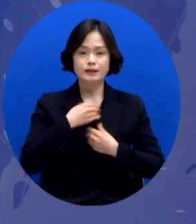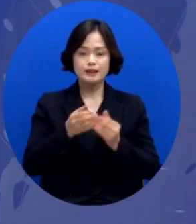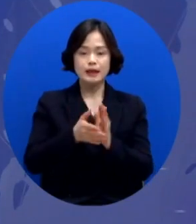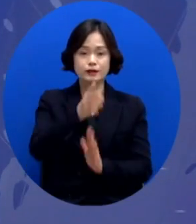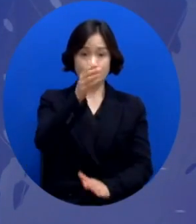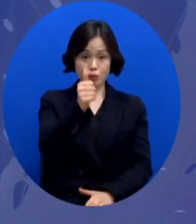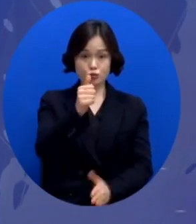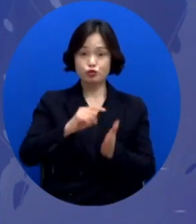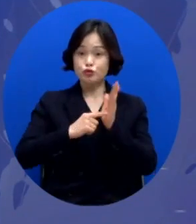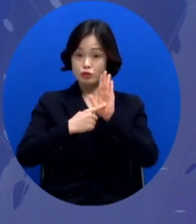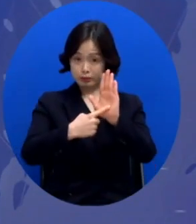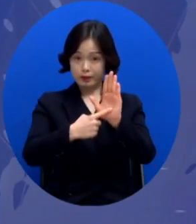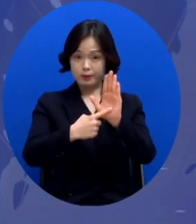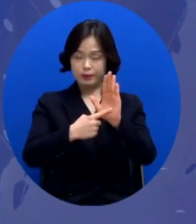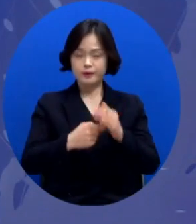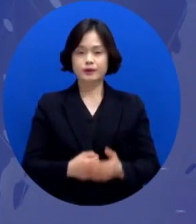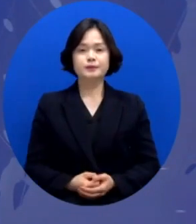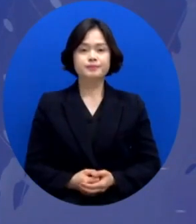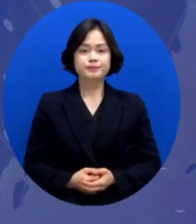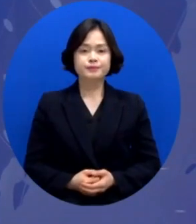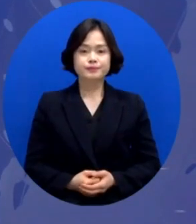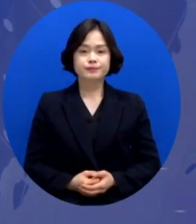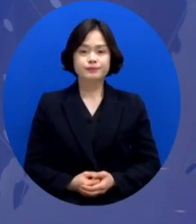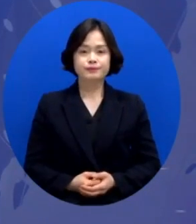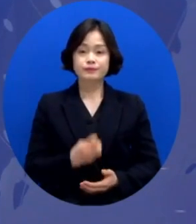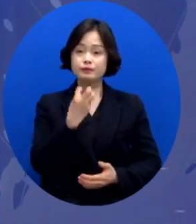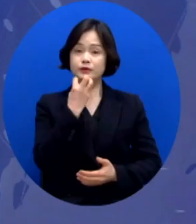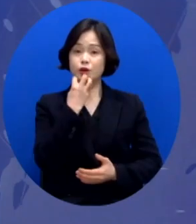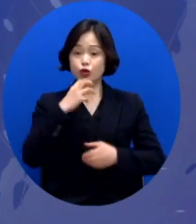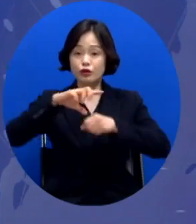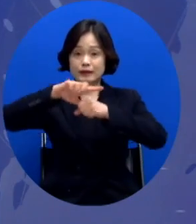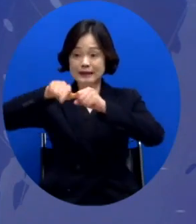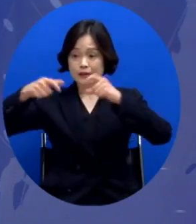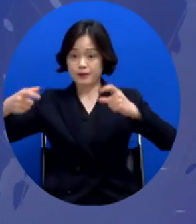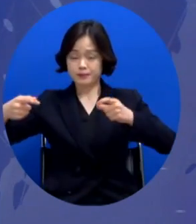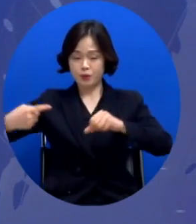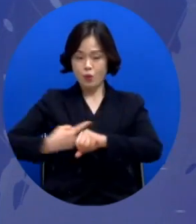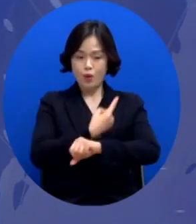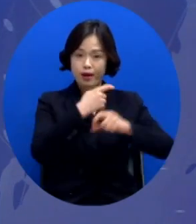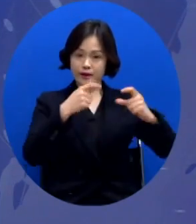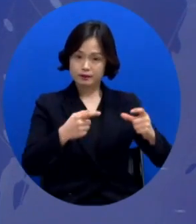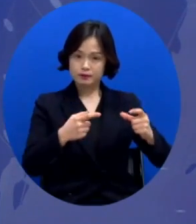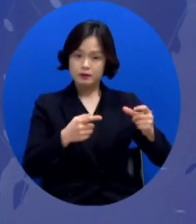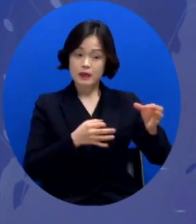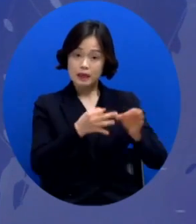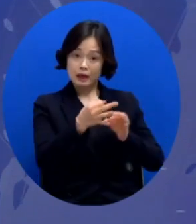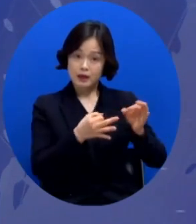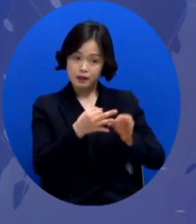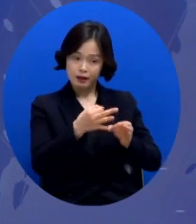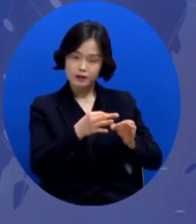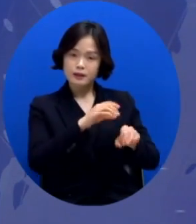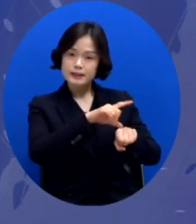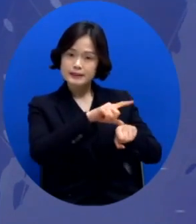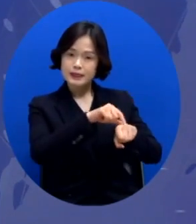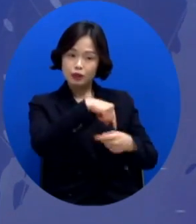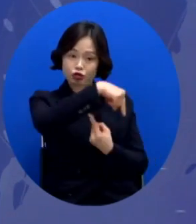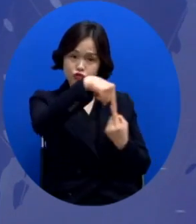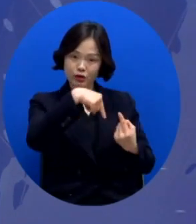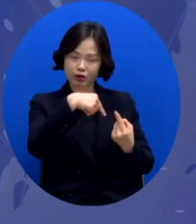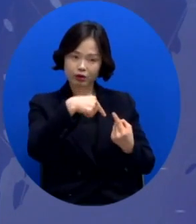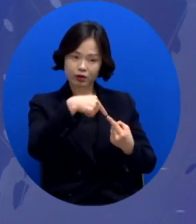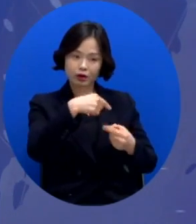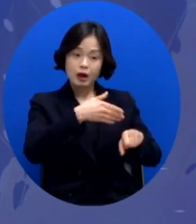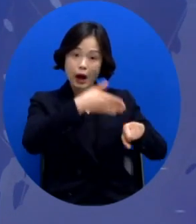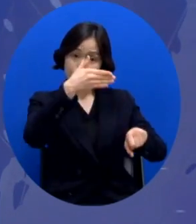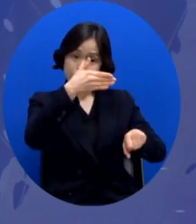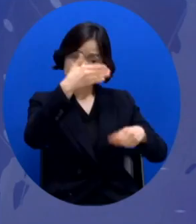중앙재난안전대책본부의 이번 방역조치 조정 방안의 핵심은 비수도권 자영업자들의 영업 제한을 밤 9시에서 밤 10시로 완화한 건데요.